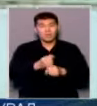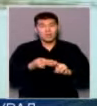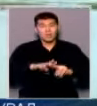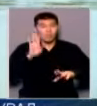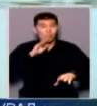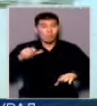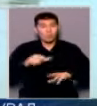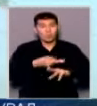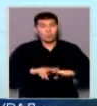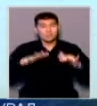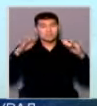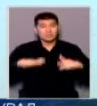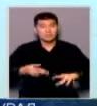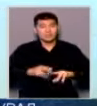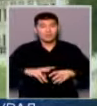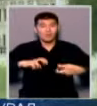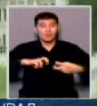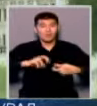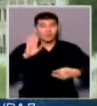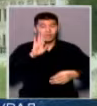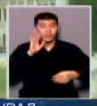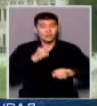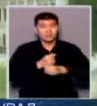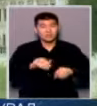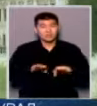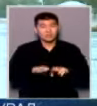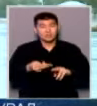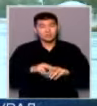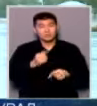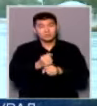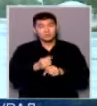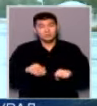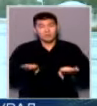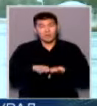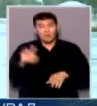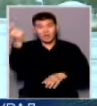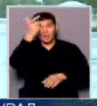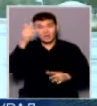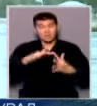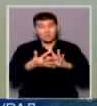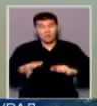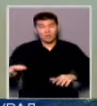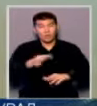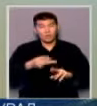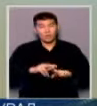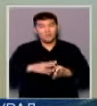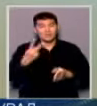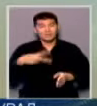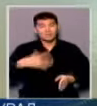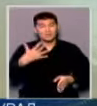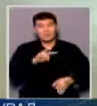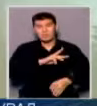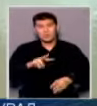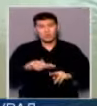подземных вод для снижения объемов потребляемой воды из реки Урал. Производственные объекты и хозяйственные структуры области потребляют 25